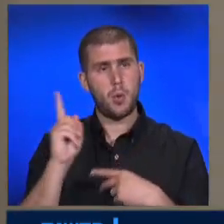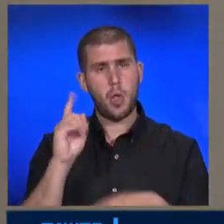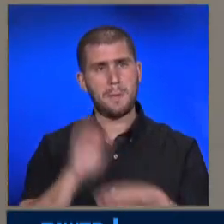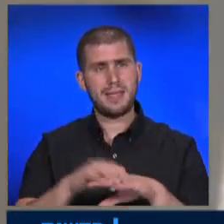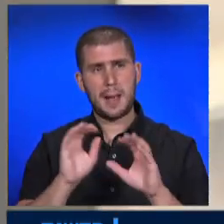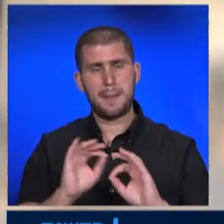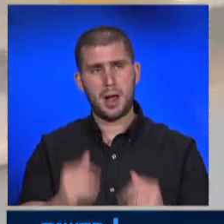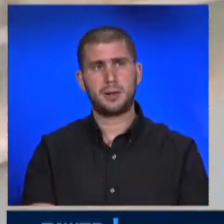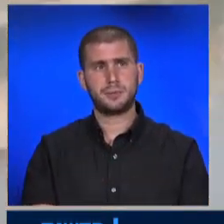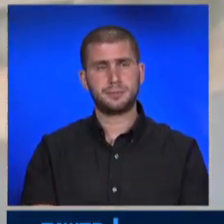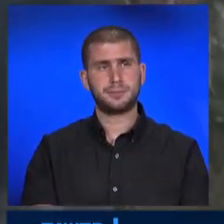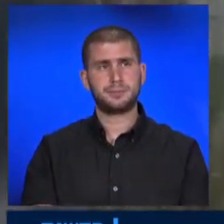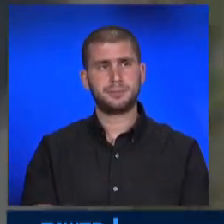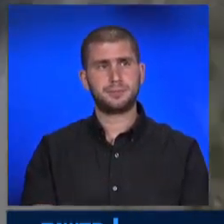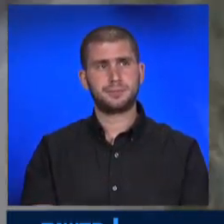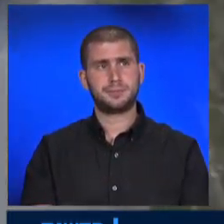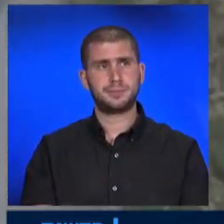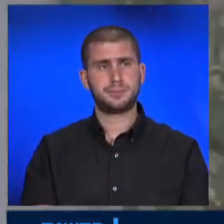אותם.